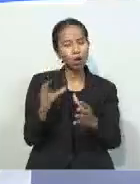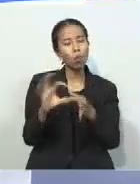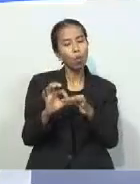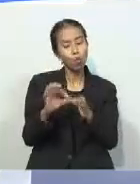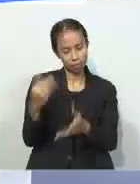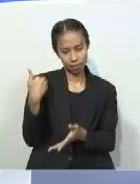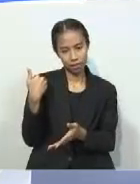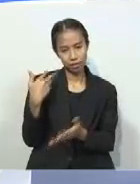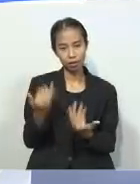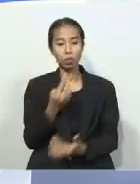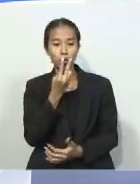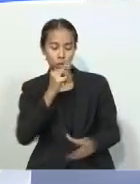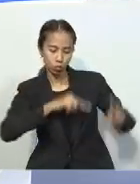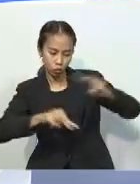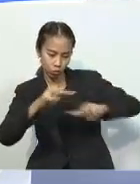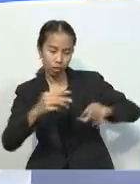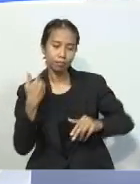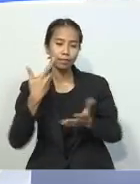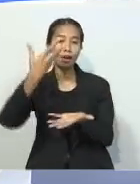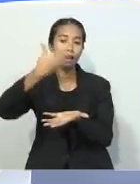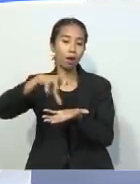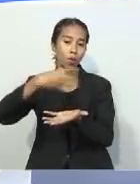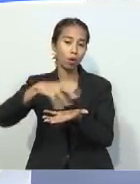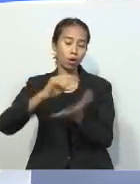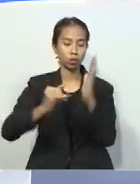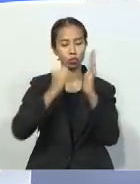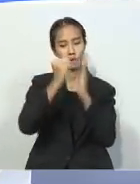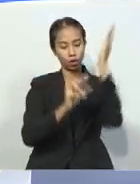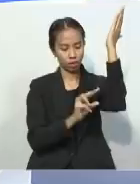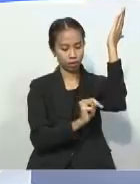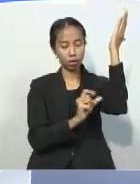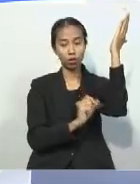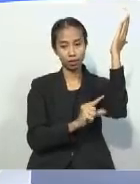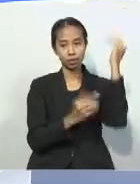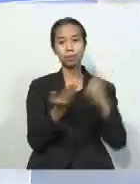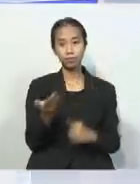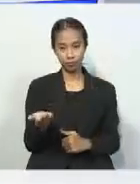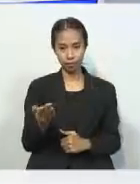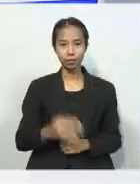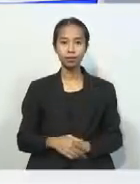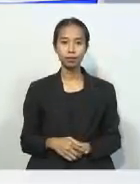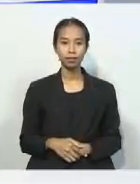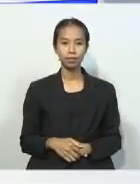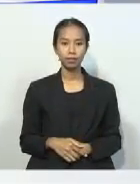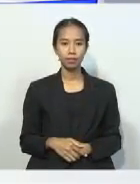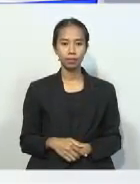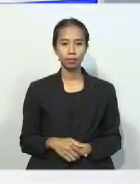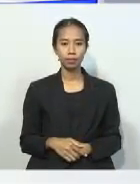ราะฉะนั้นเดี๋ยวไปตรวจสอบกันเลยกับคุณเสกสมแจ้งจิตรายงานมาจากที่จังหวัดนครศรีธรรมราชนะคะคุณเสกสมค